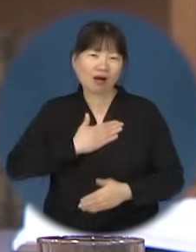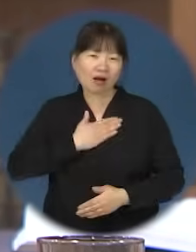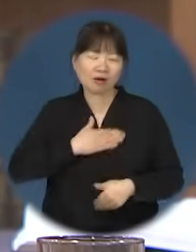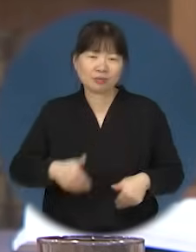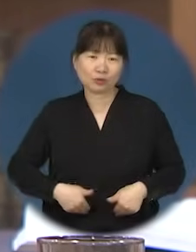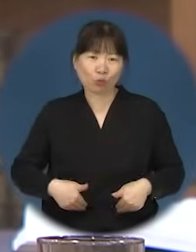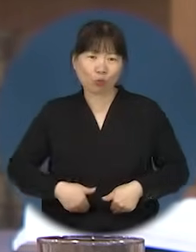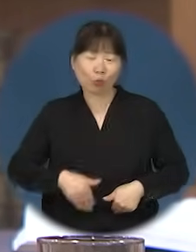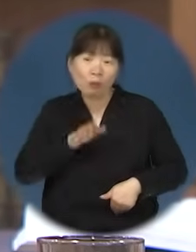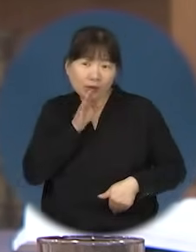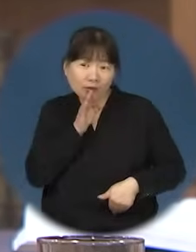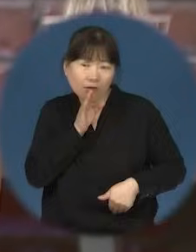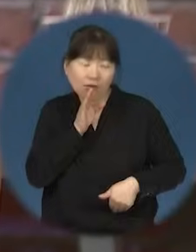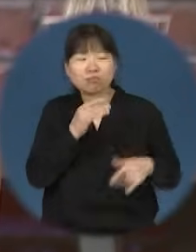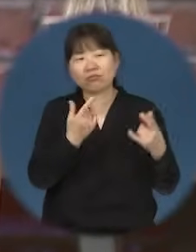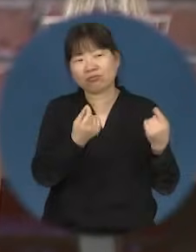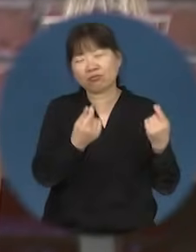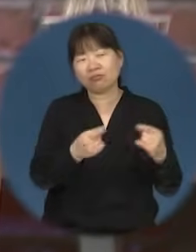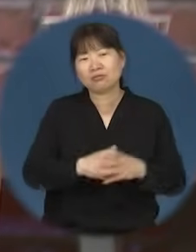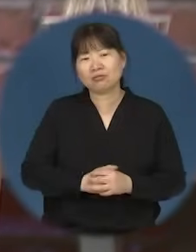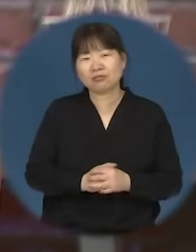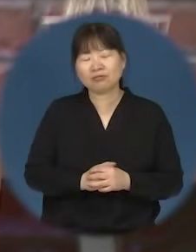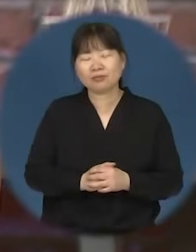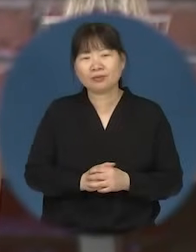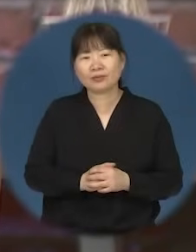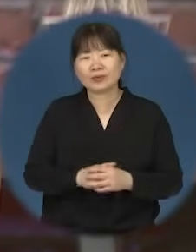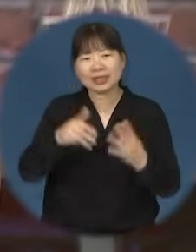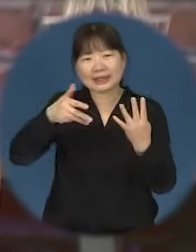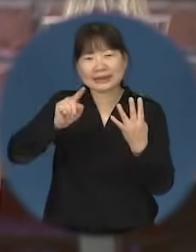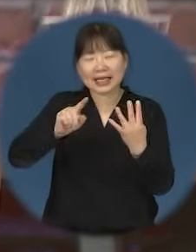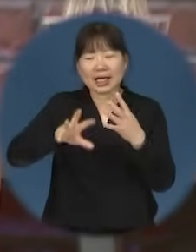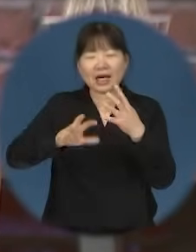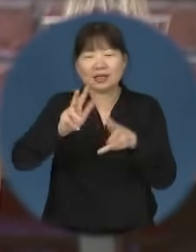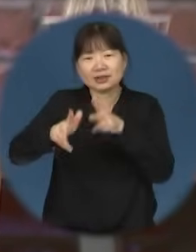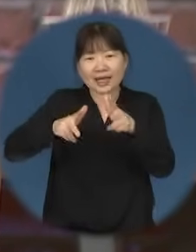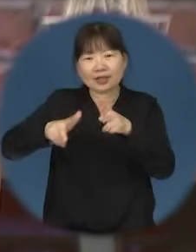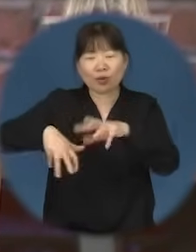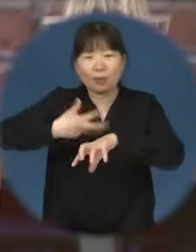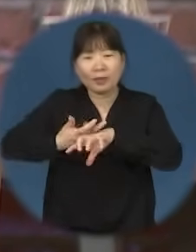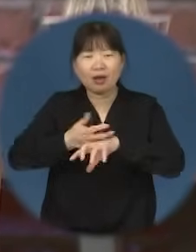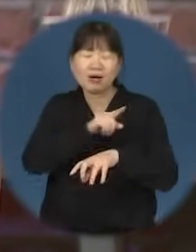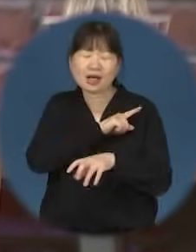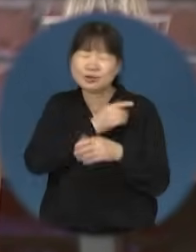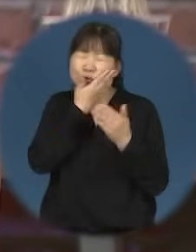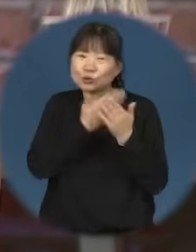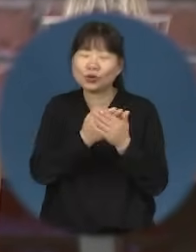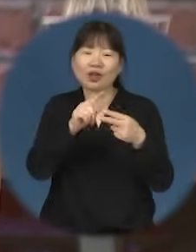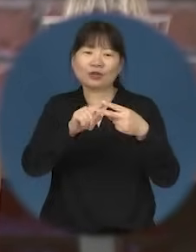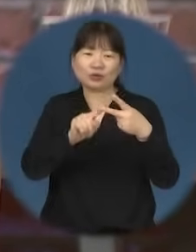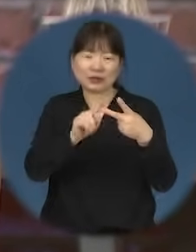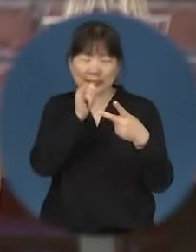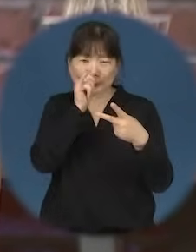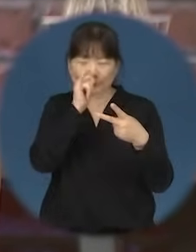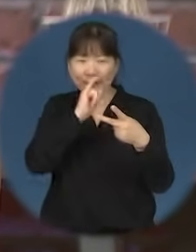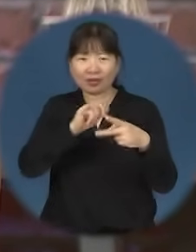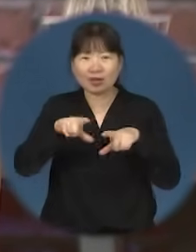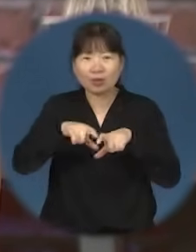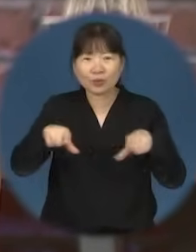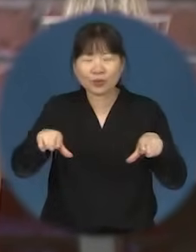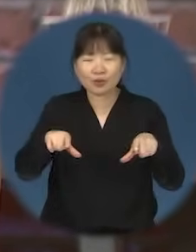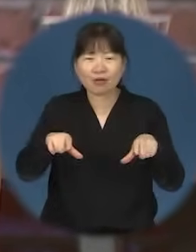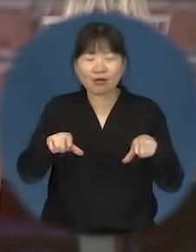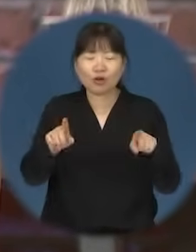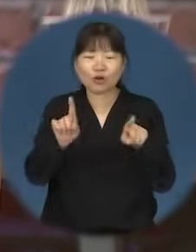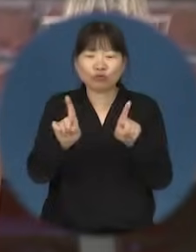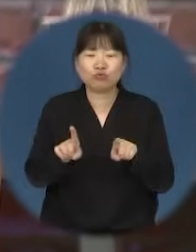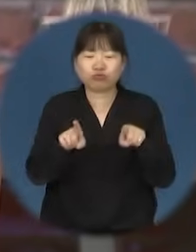얘기한 것처럼. 예, 맞습니까? 예. 4차 앞으로 산업혁명의 가장 중요한 것이 두 가지가 있는데 보통 우리가